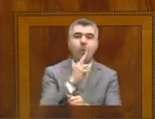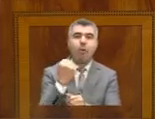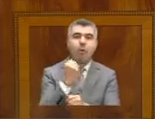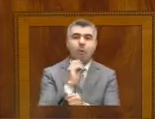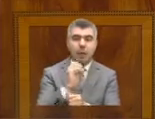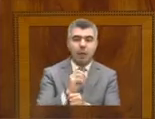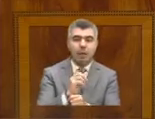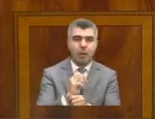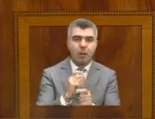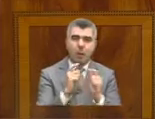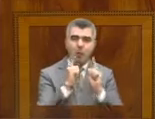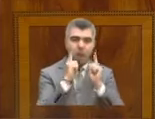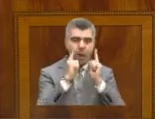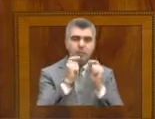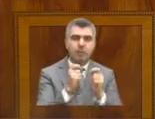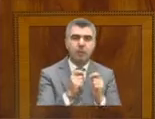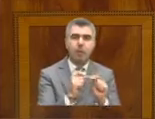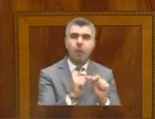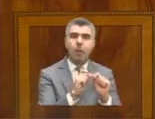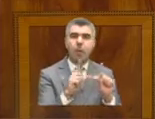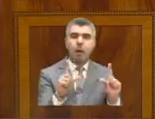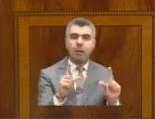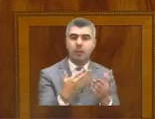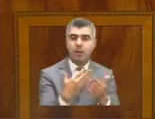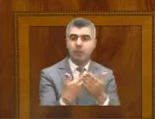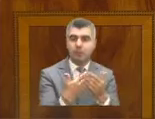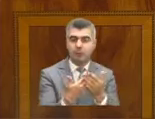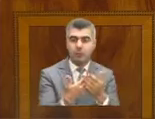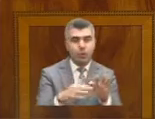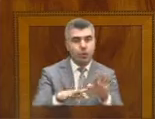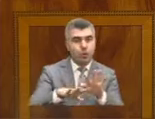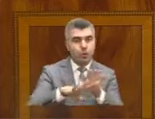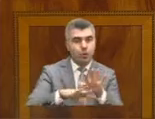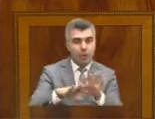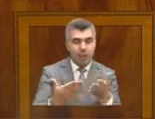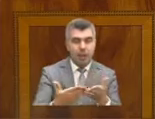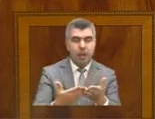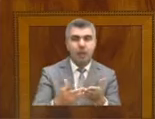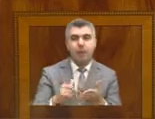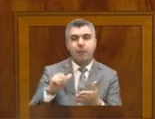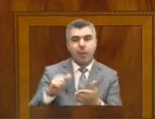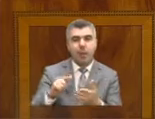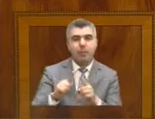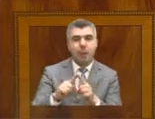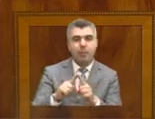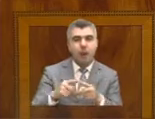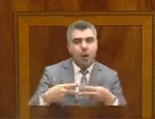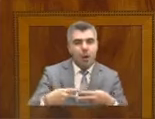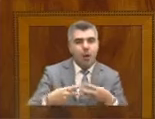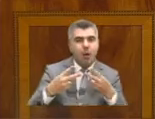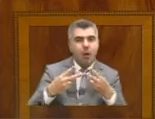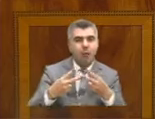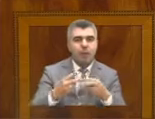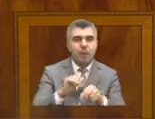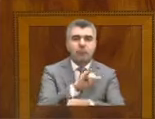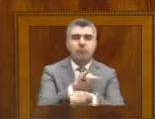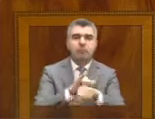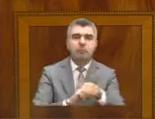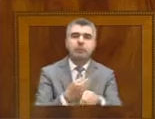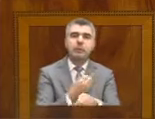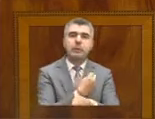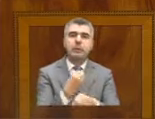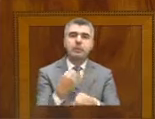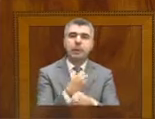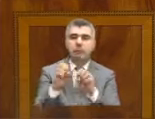ذلك بشكل واضح، سواء على المستوى الاجتماعي عبر تنزيل الإصلاح المجتمعي لتعميم الحماية